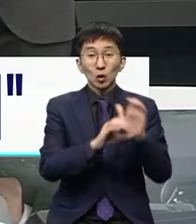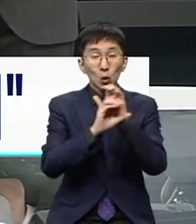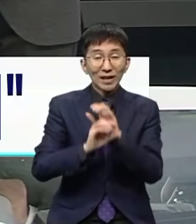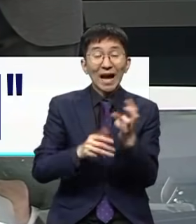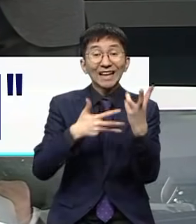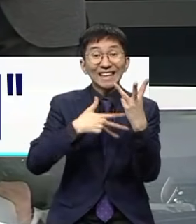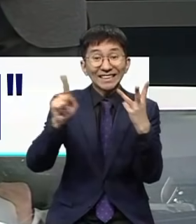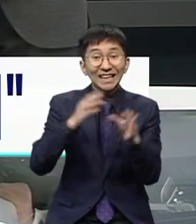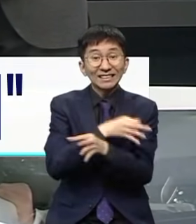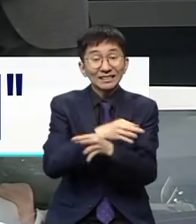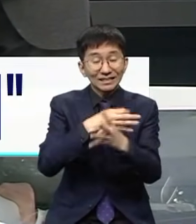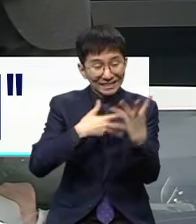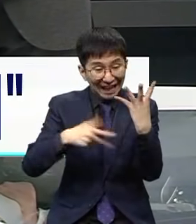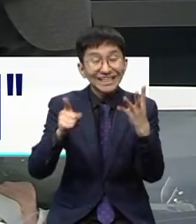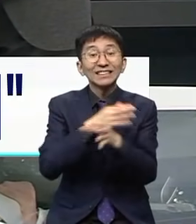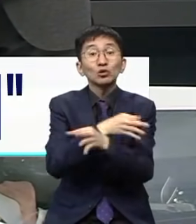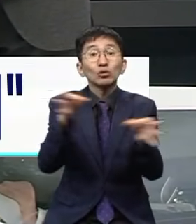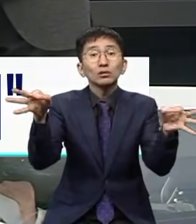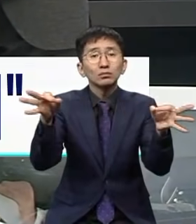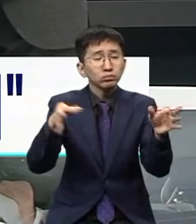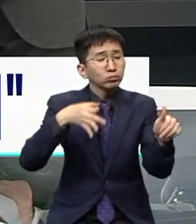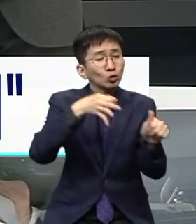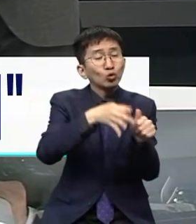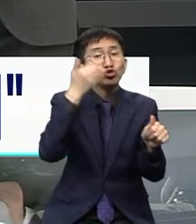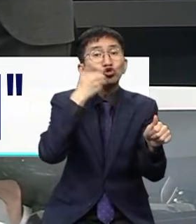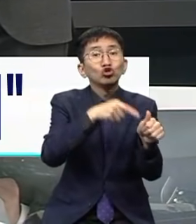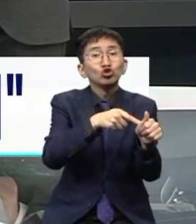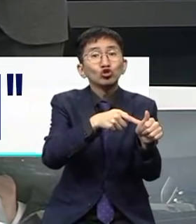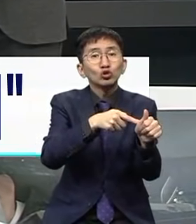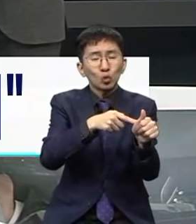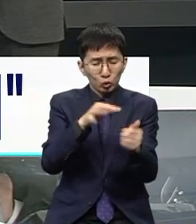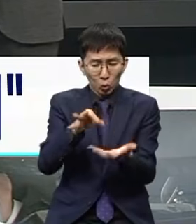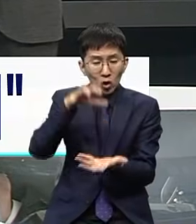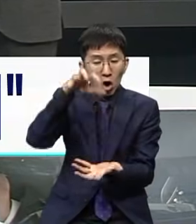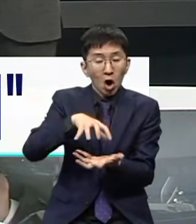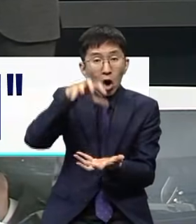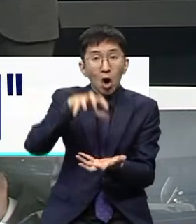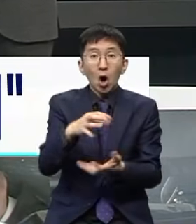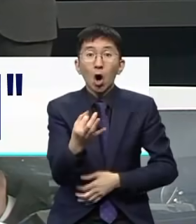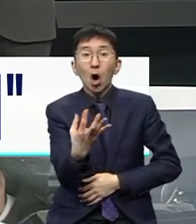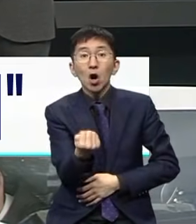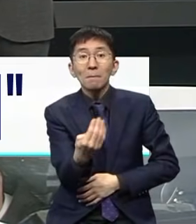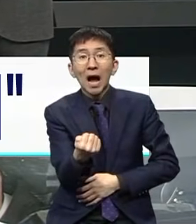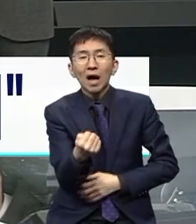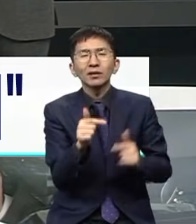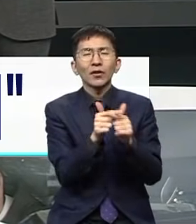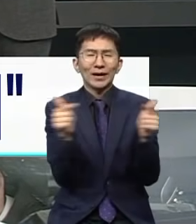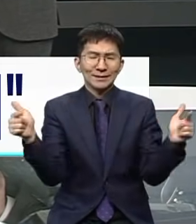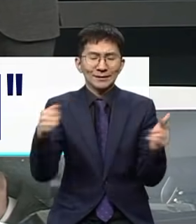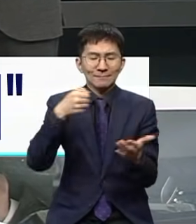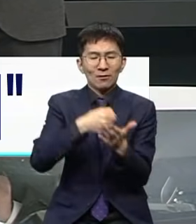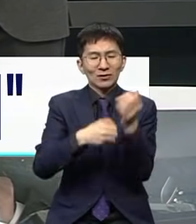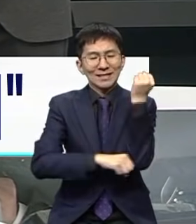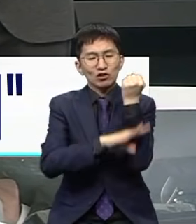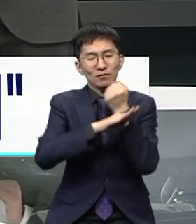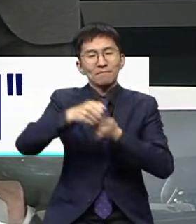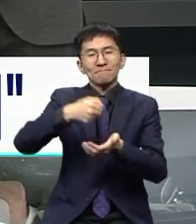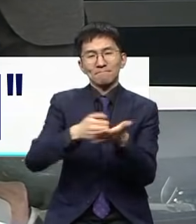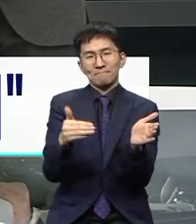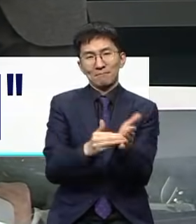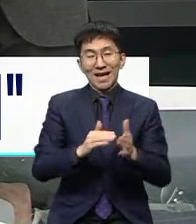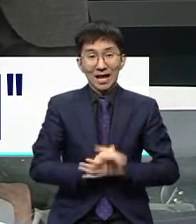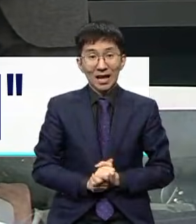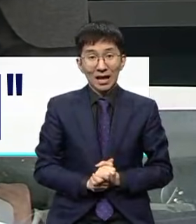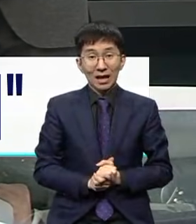코로나 4차 재난지원금을 누구한테 얼마나 줄지 그 큰 틀이 잡혔습니다. 코로나로 피해를 본 업종에